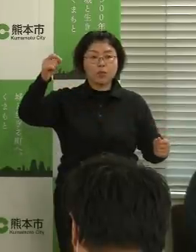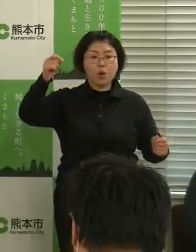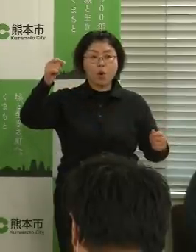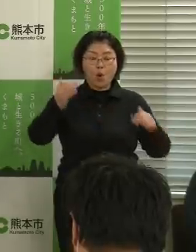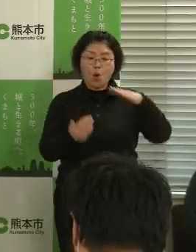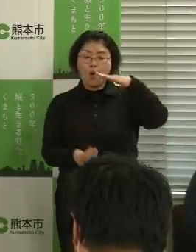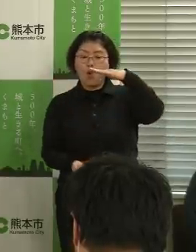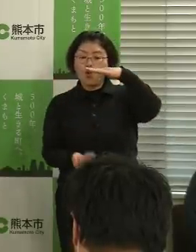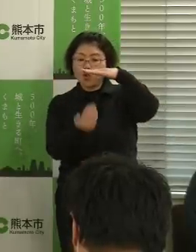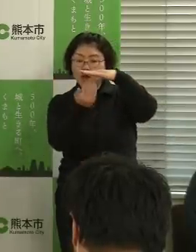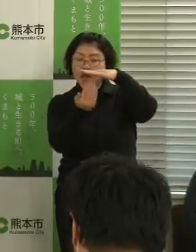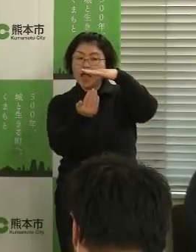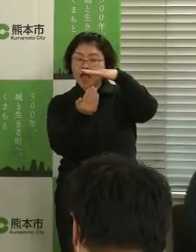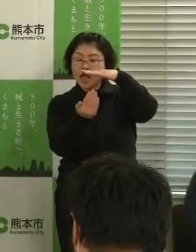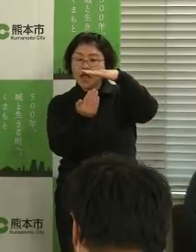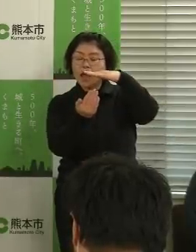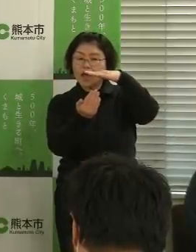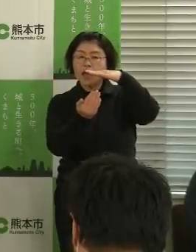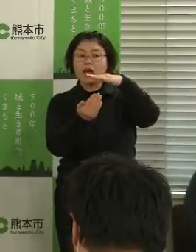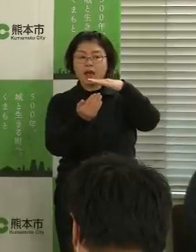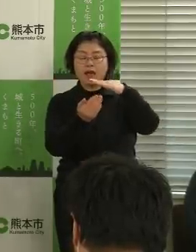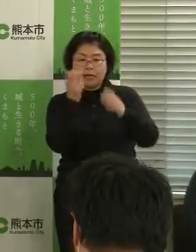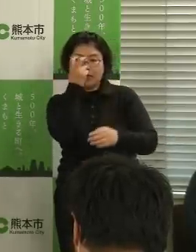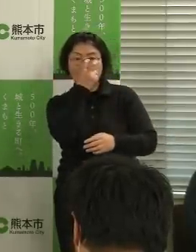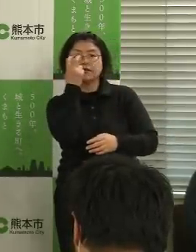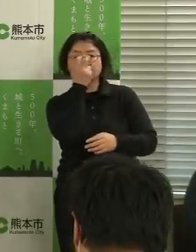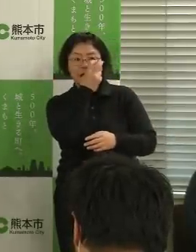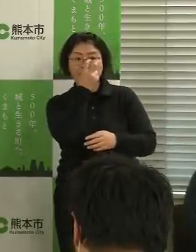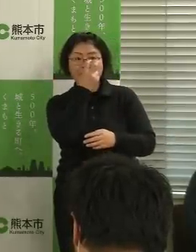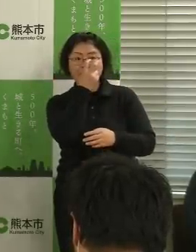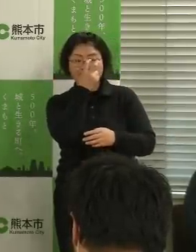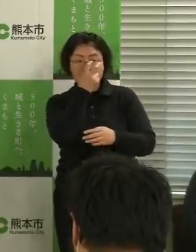方のレベルにありますので、比較的検査はですね、